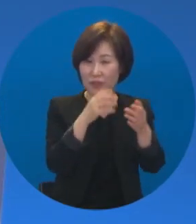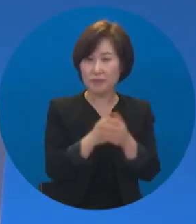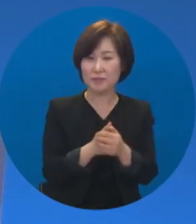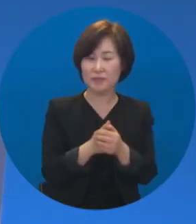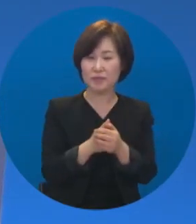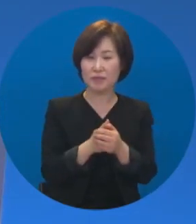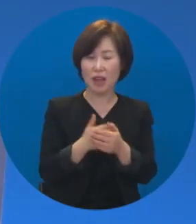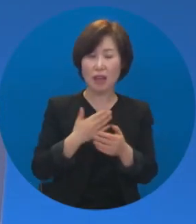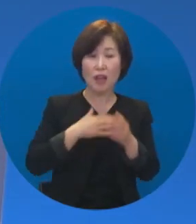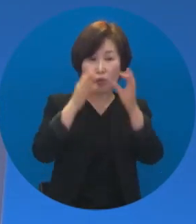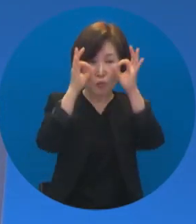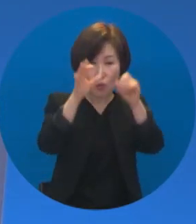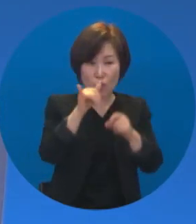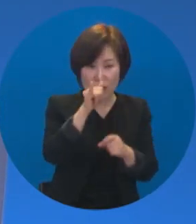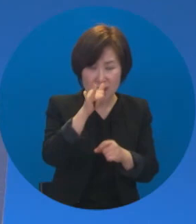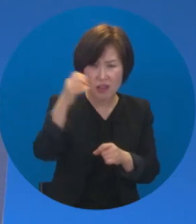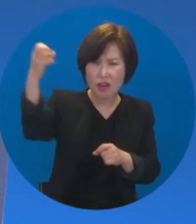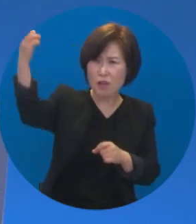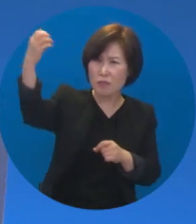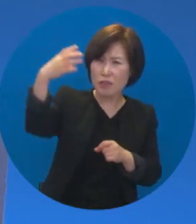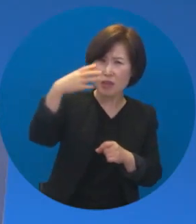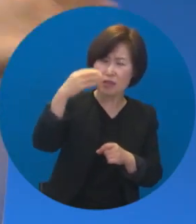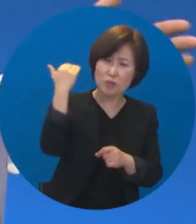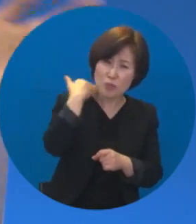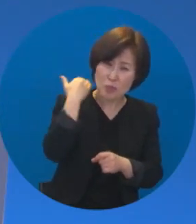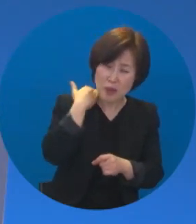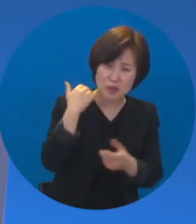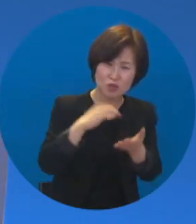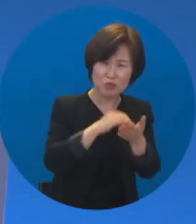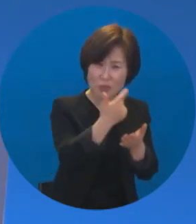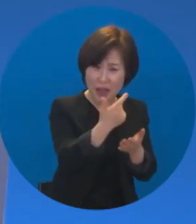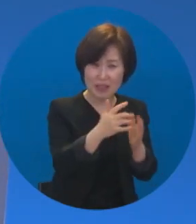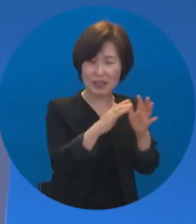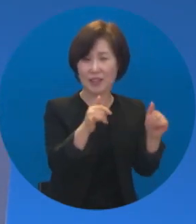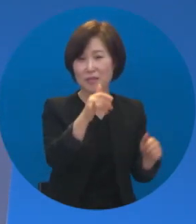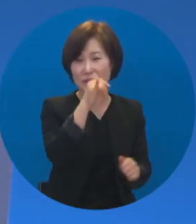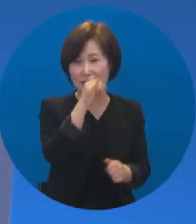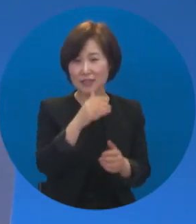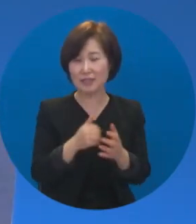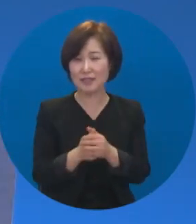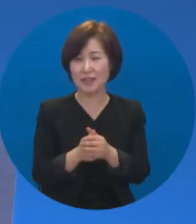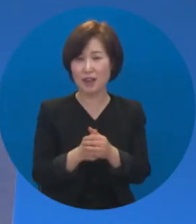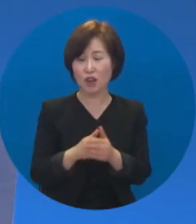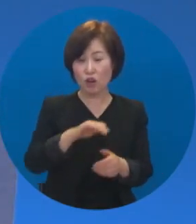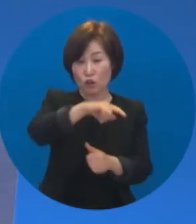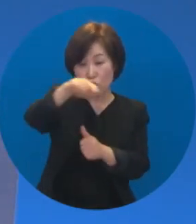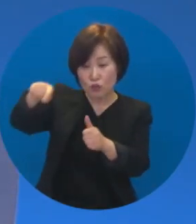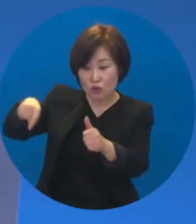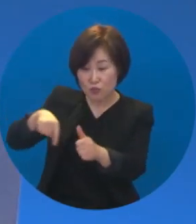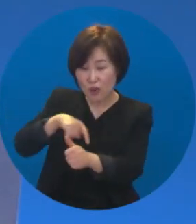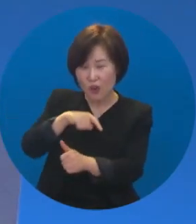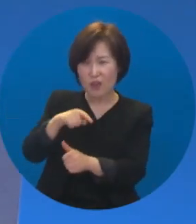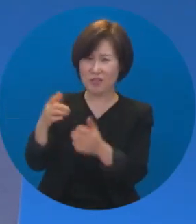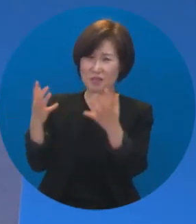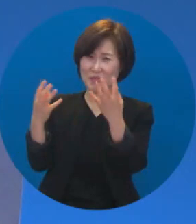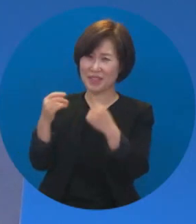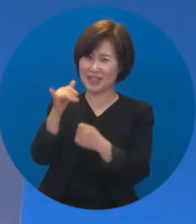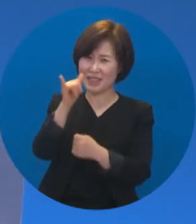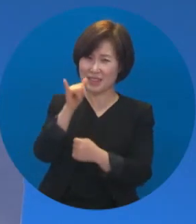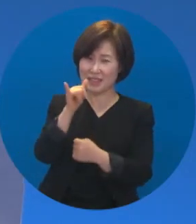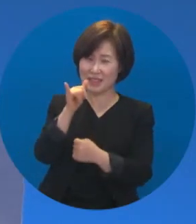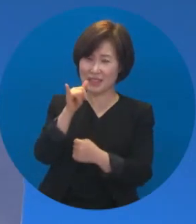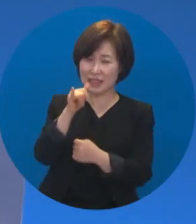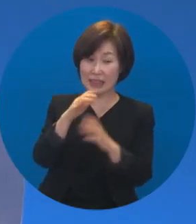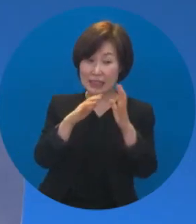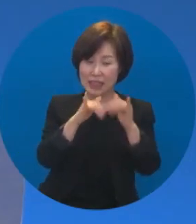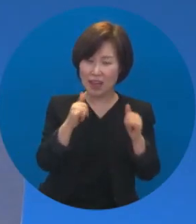나는 보고 있는데 그 빛을 보지 못하는 수많은 사람들이 있어요. 우리의 주변에도 너무 많죠. 그런